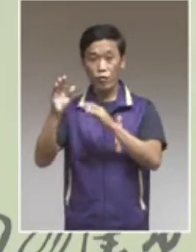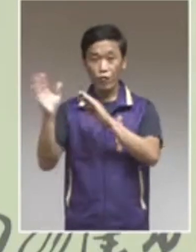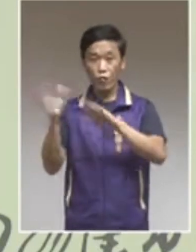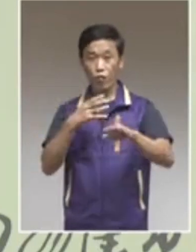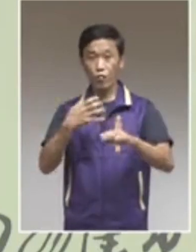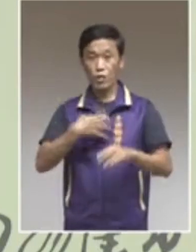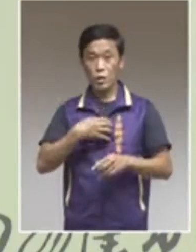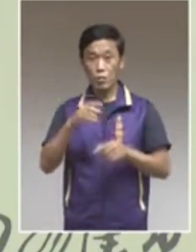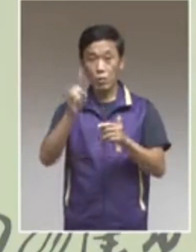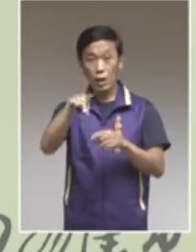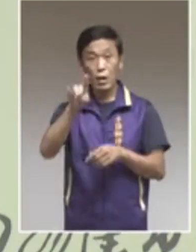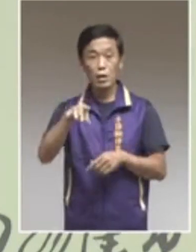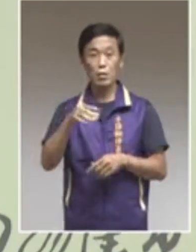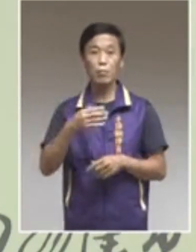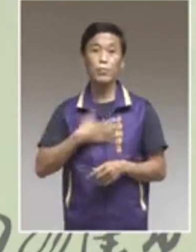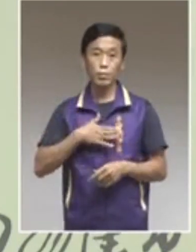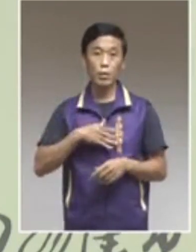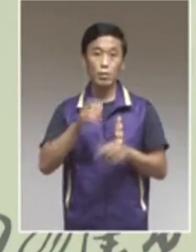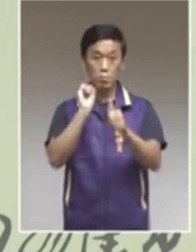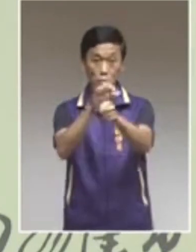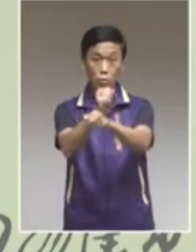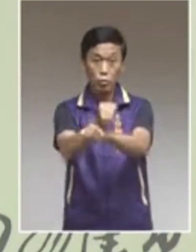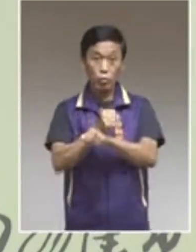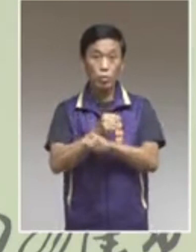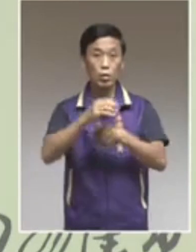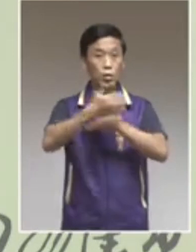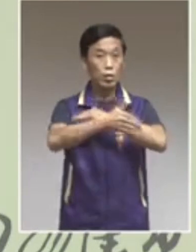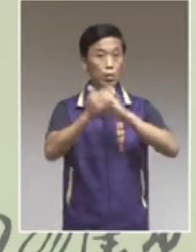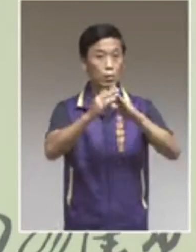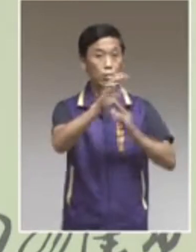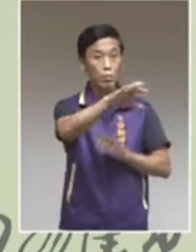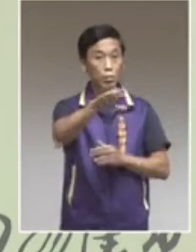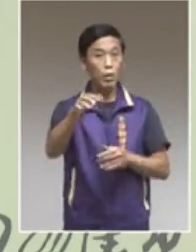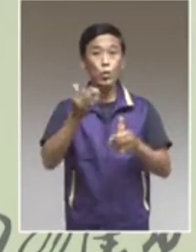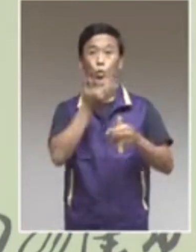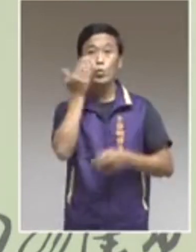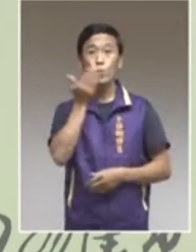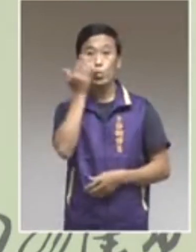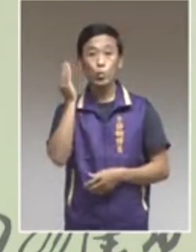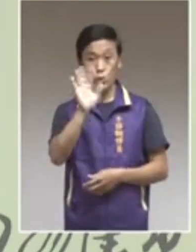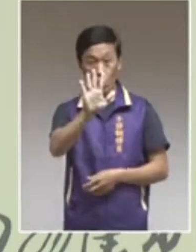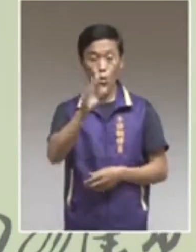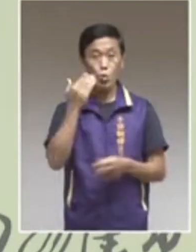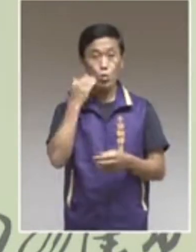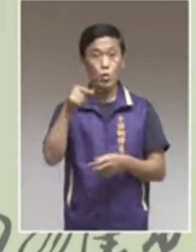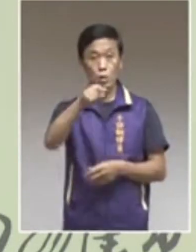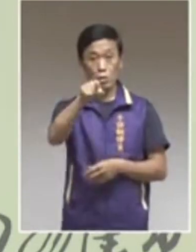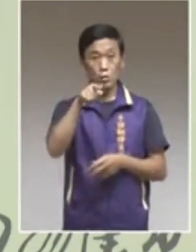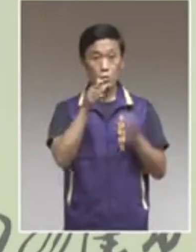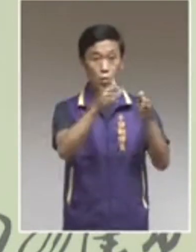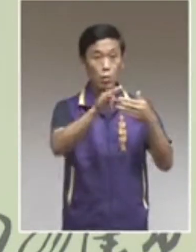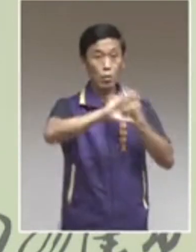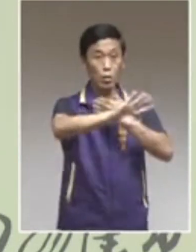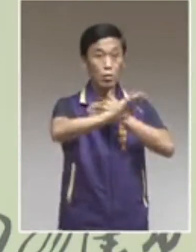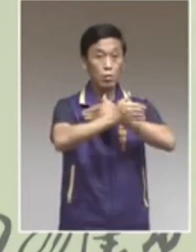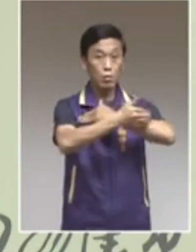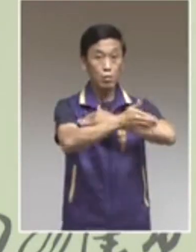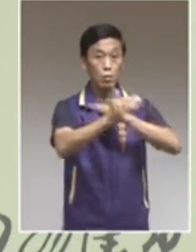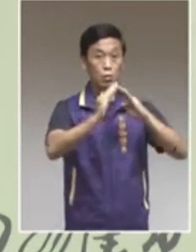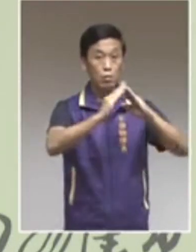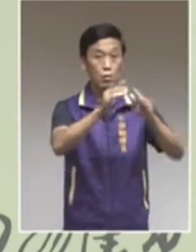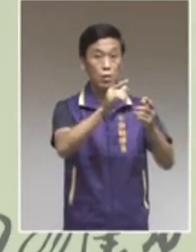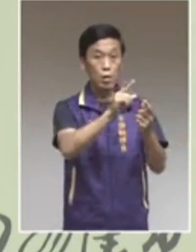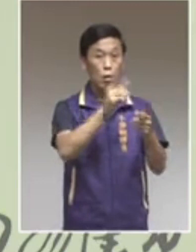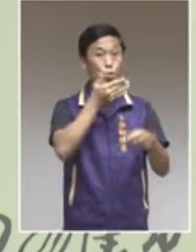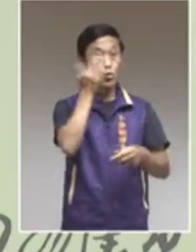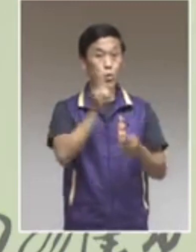里，所以也再一次的提醒大家，外县市的旅游史，或者是你跟外县市。具有外县市旅游史接触